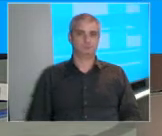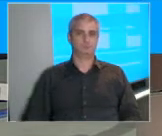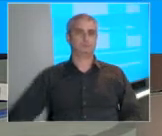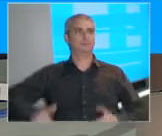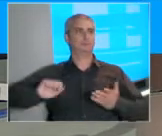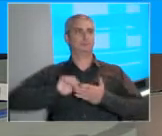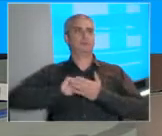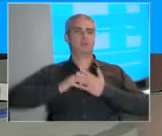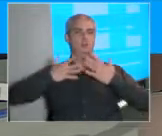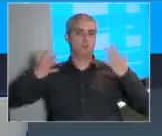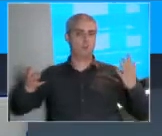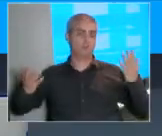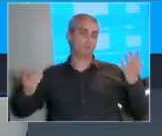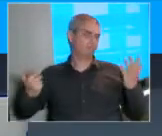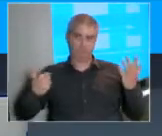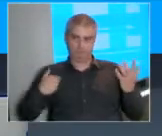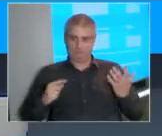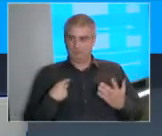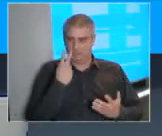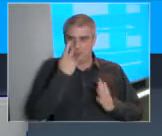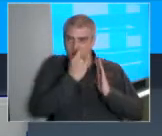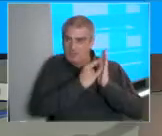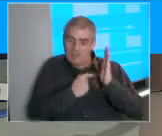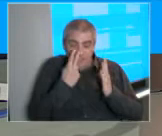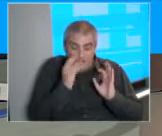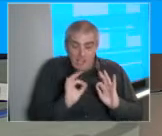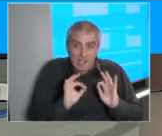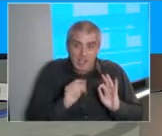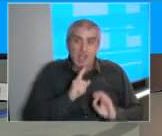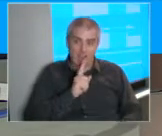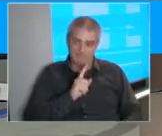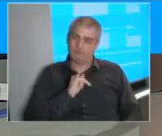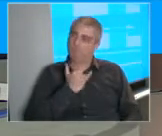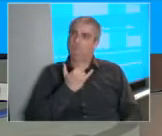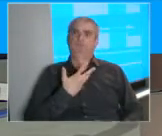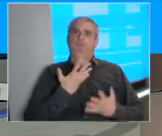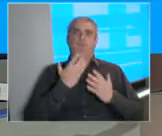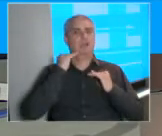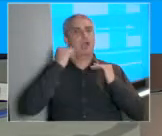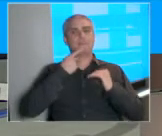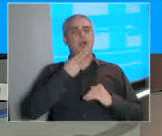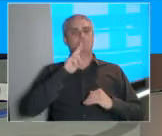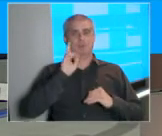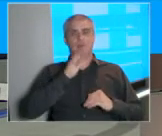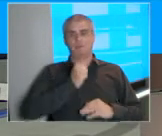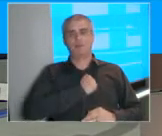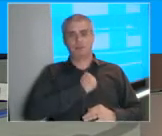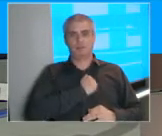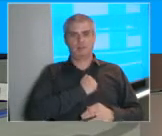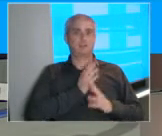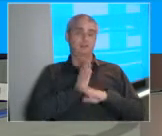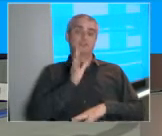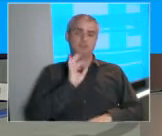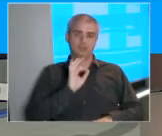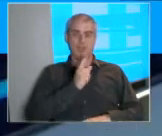מסיבת עיתונאים גדולה. אנחנו צריכים לראות את החקיקה בפועל, אבל כן, בהחלט ברמת ההצהרות, גם קנדה בכיוון